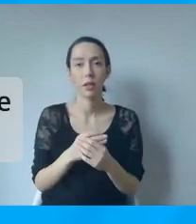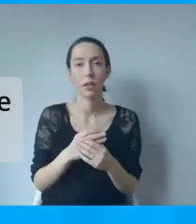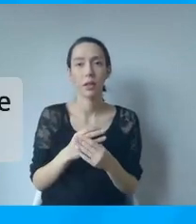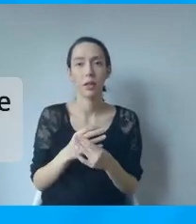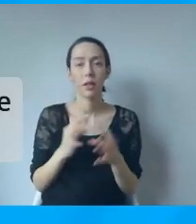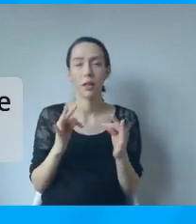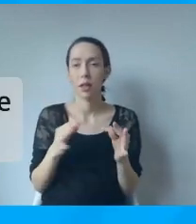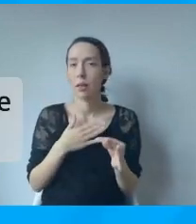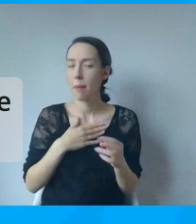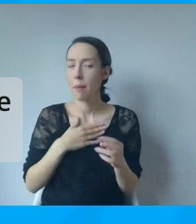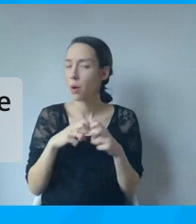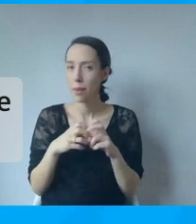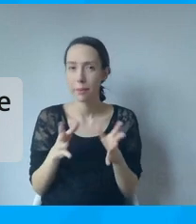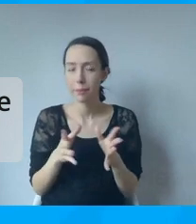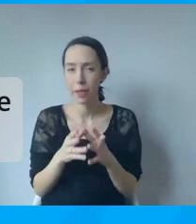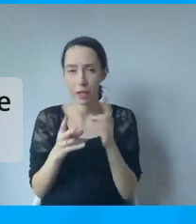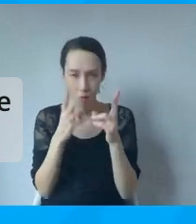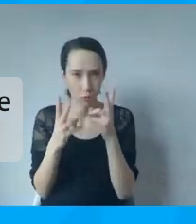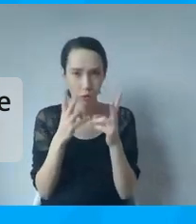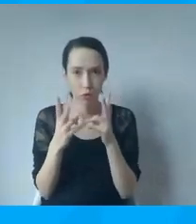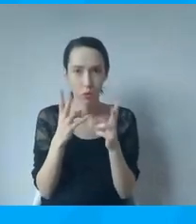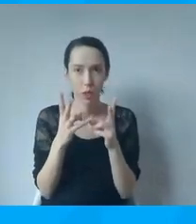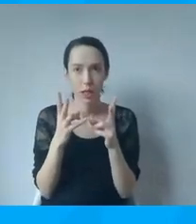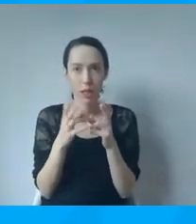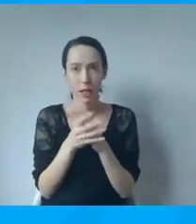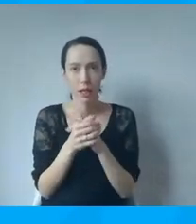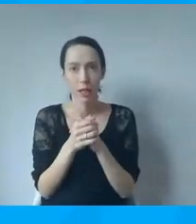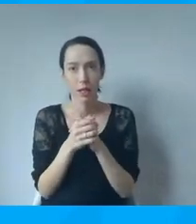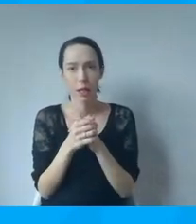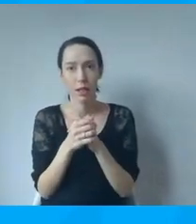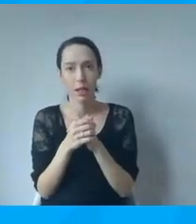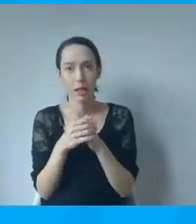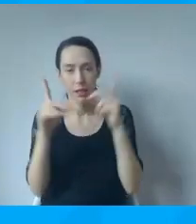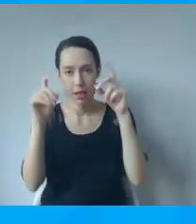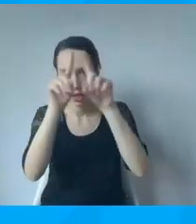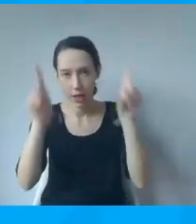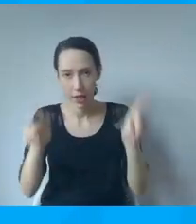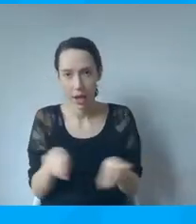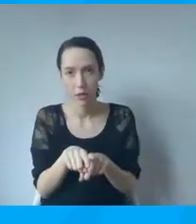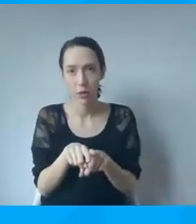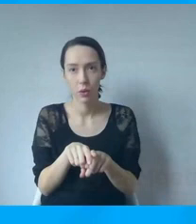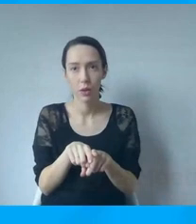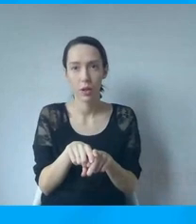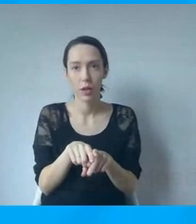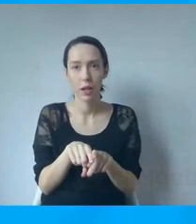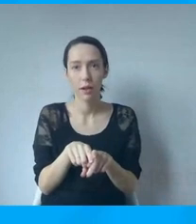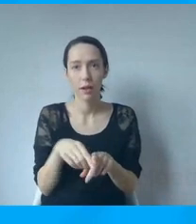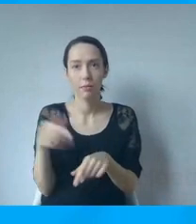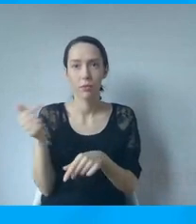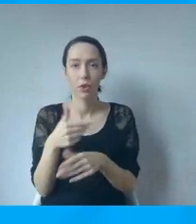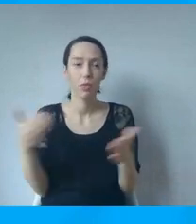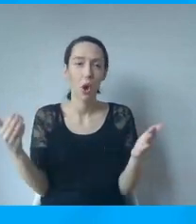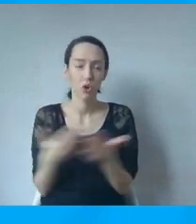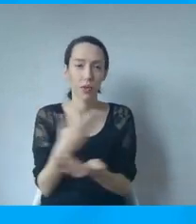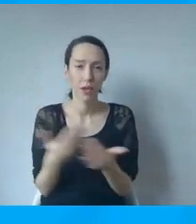pokazałam, ale poszeruję teraz screen raz jeszcze. Ja sobie odświeżę tutaj. Może to mi się pojawi.